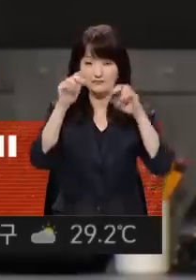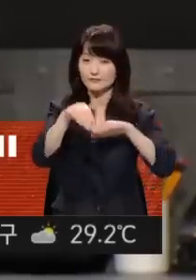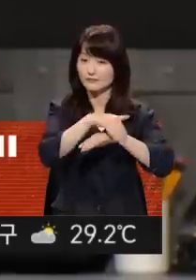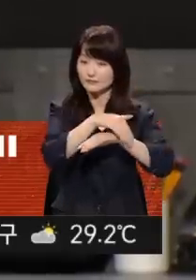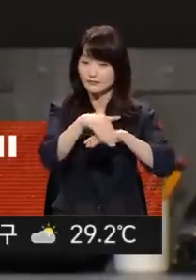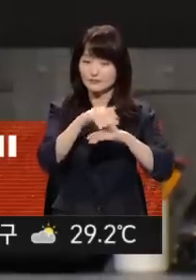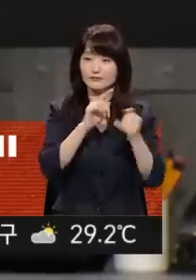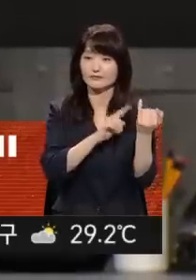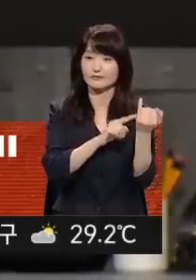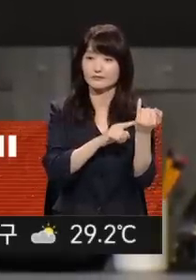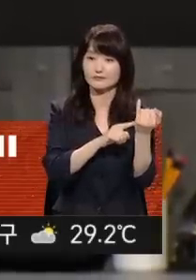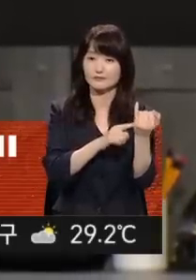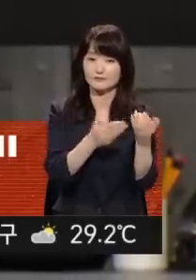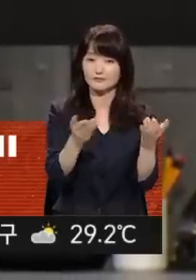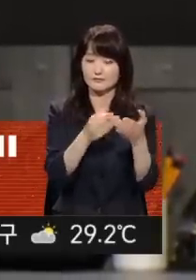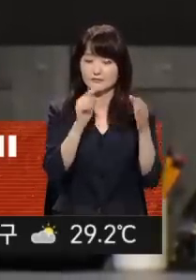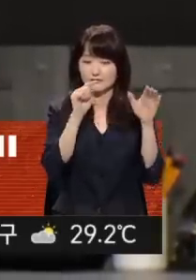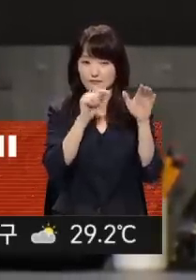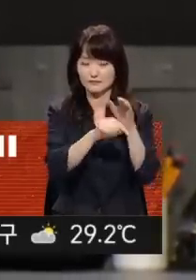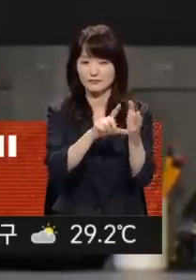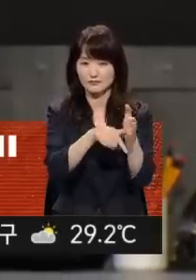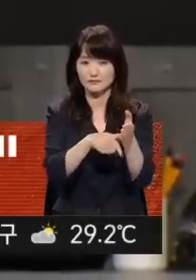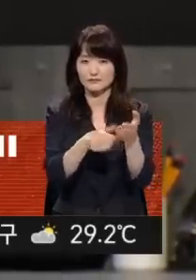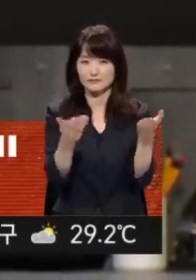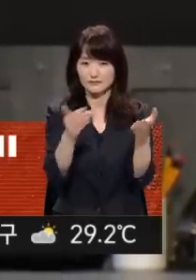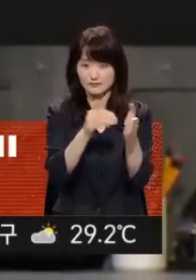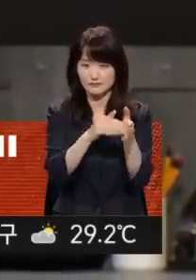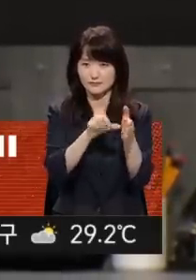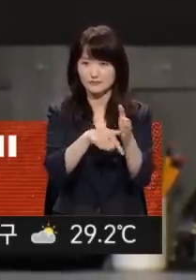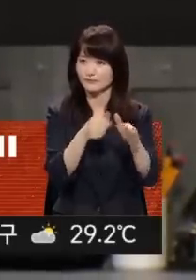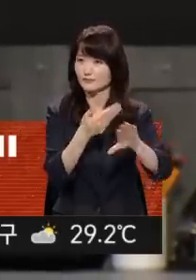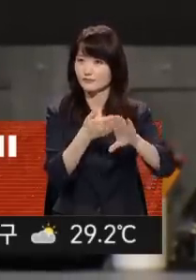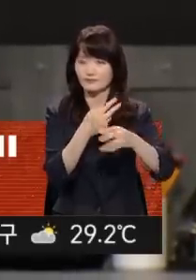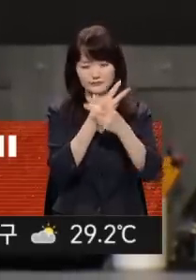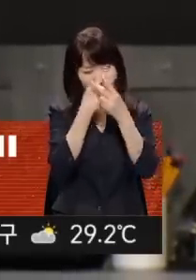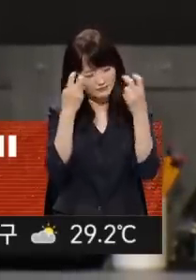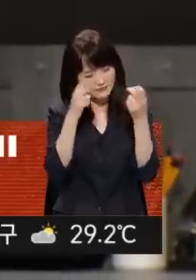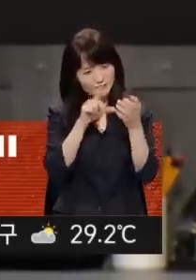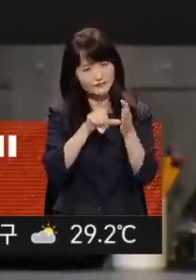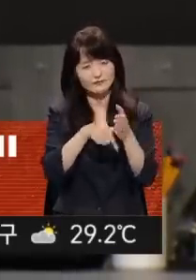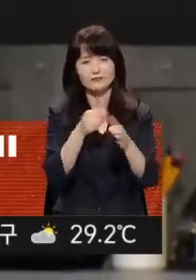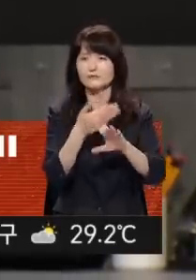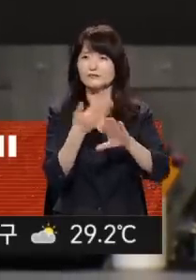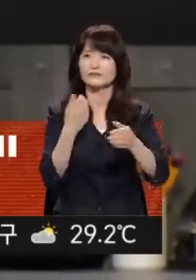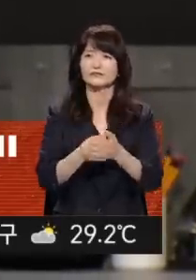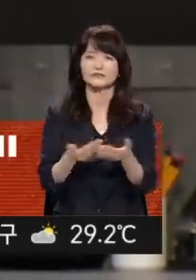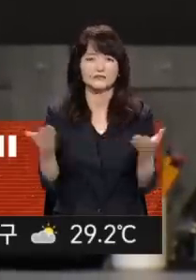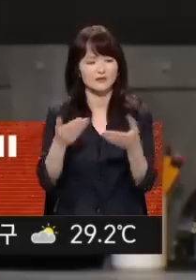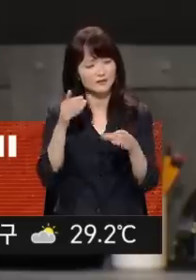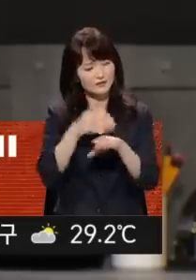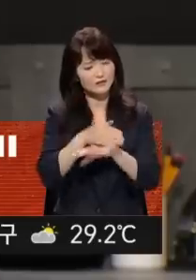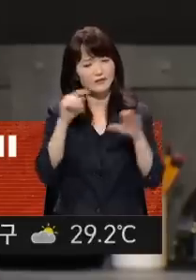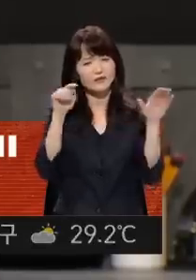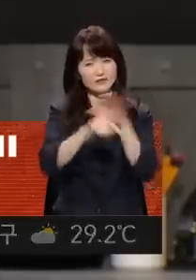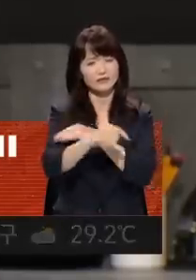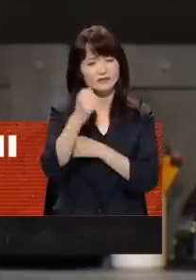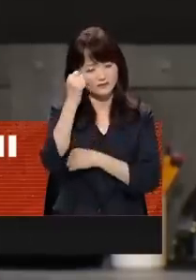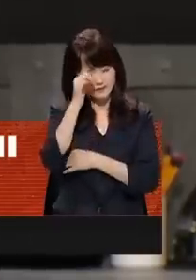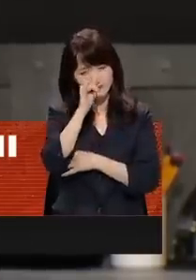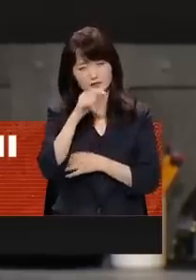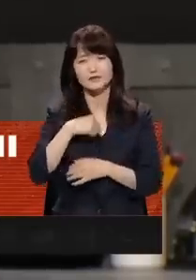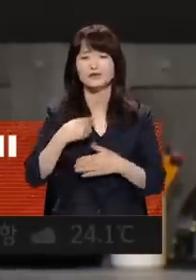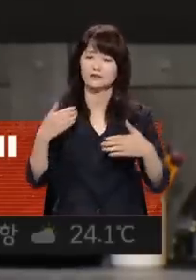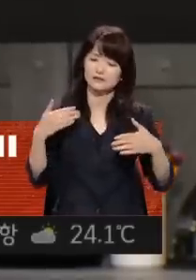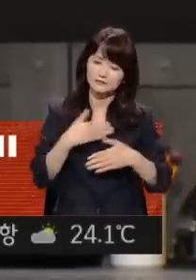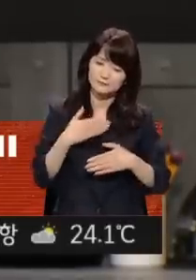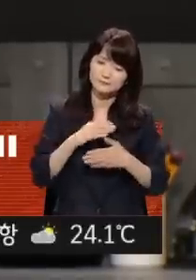입장에서는 출근 시간 퇴근 시간이 좀 다를 수도 있고 잠이 드는 시간이 달라질 수도 있는 거고 일하다 보면 늦게 와서 잘 수도 있는 거고 그러면 자기 씻고